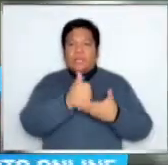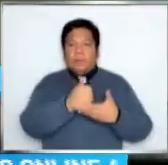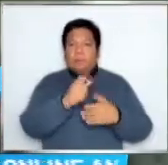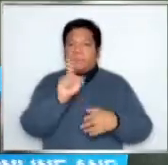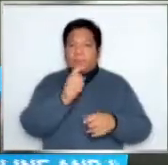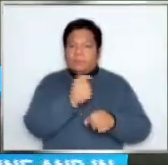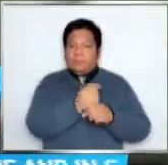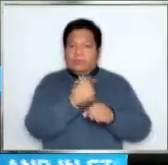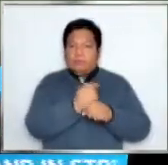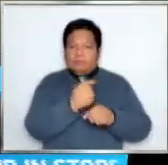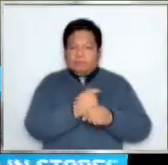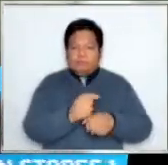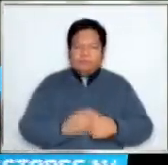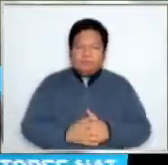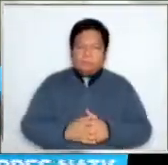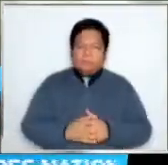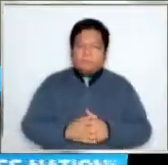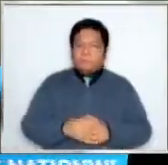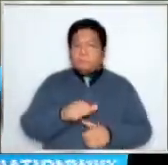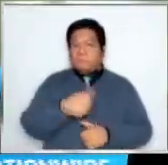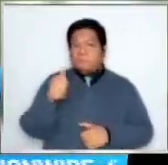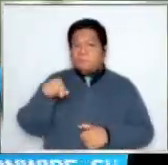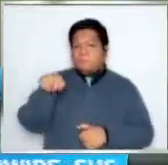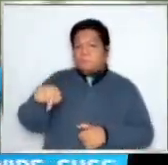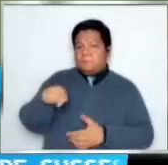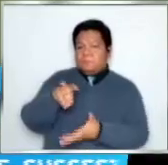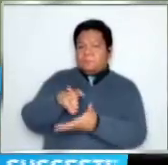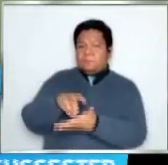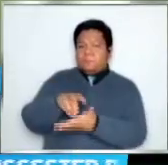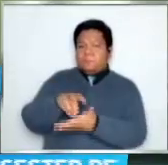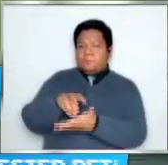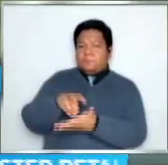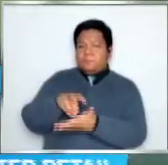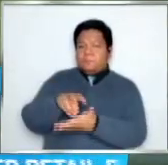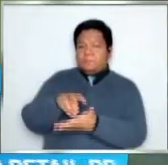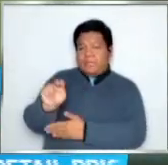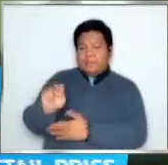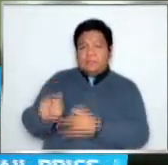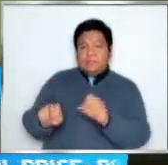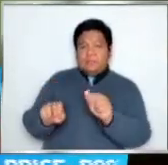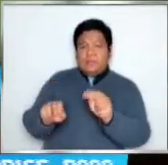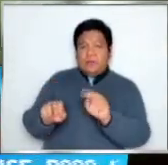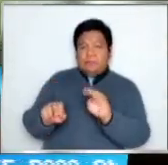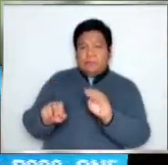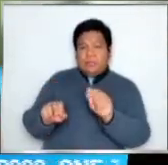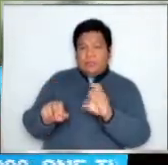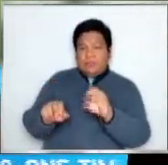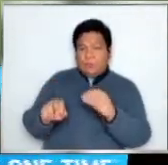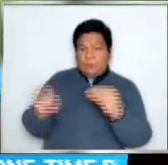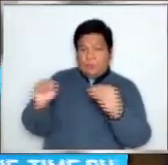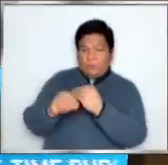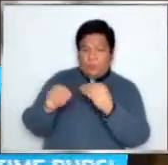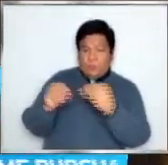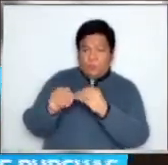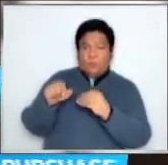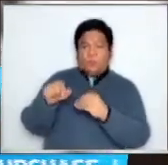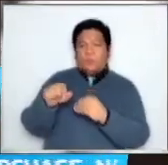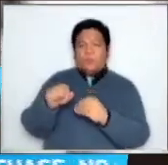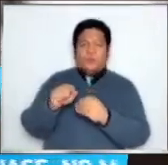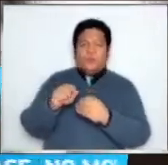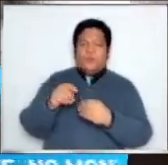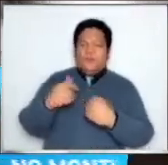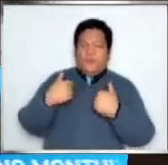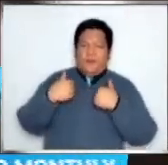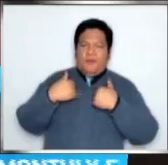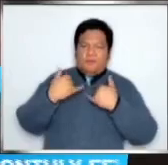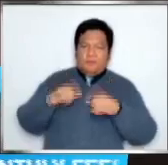Sa batasan San Mateo Road, dahan-dahan ang mga motorista. Bukod sa madulas, may pagkakataong ding halos mag-zero visibility na. Ang ilang pasahero